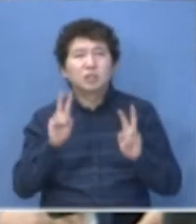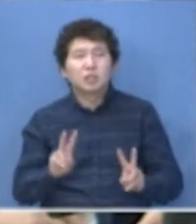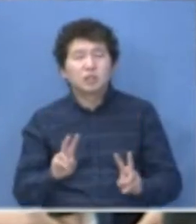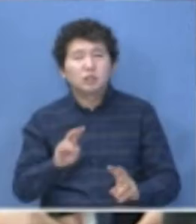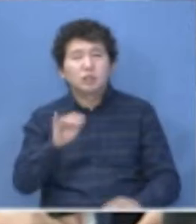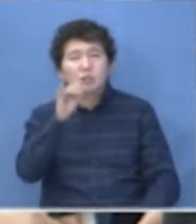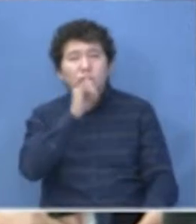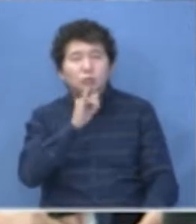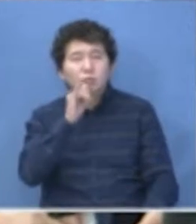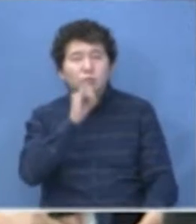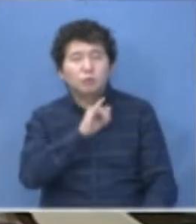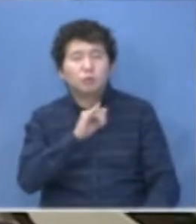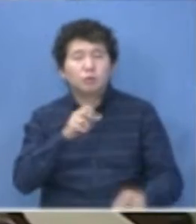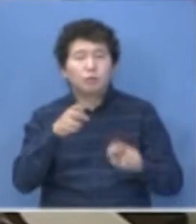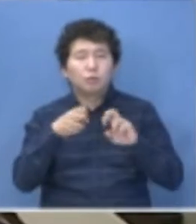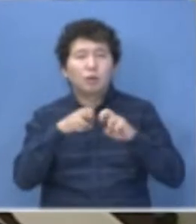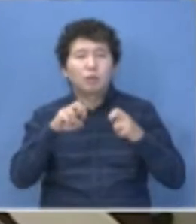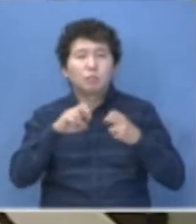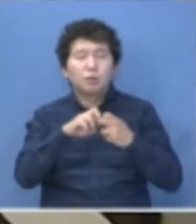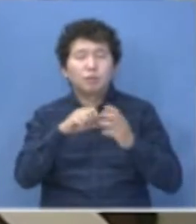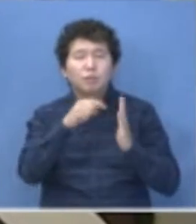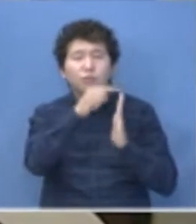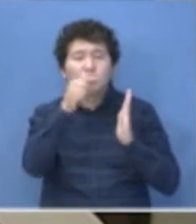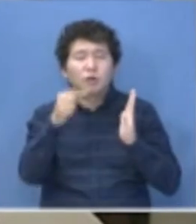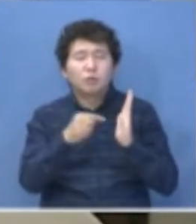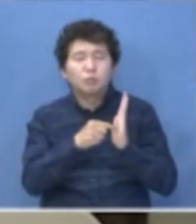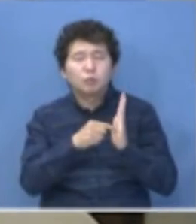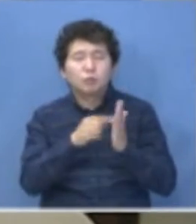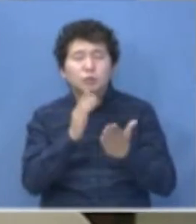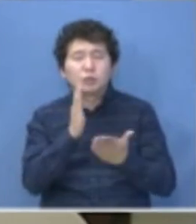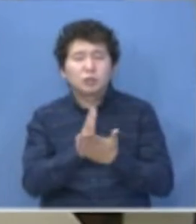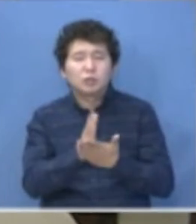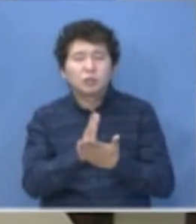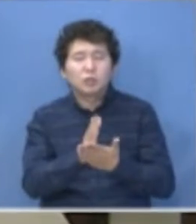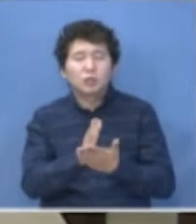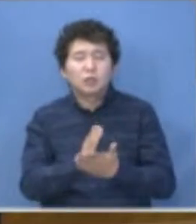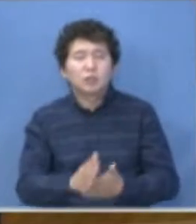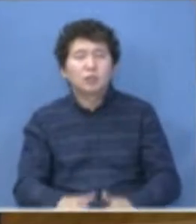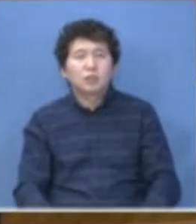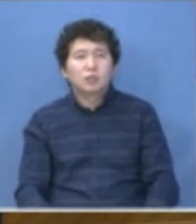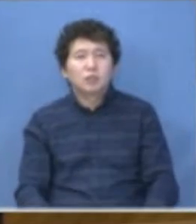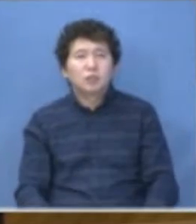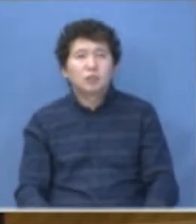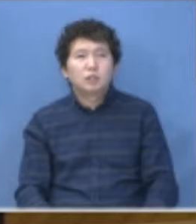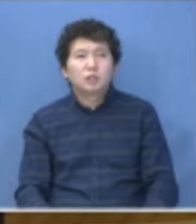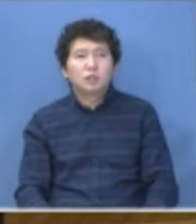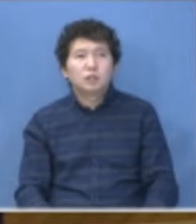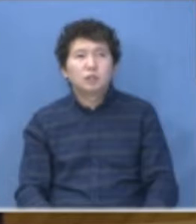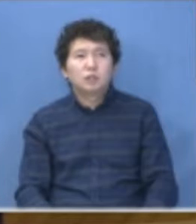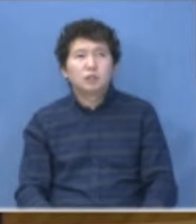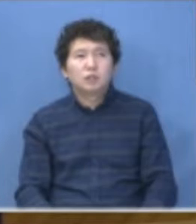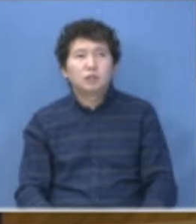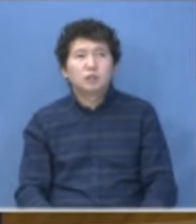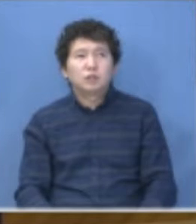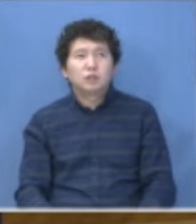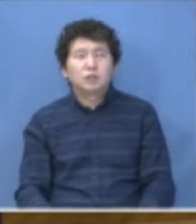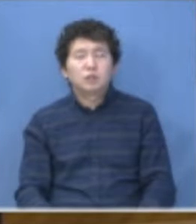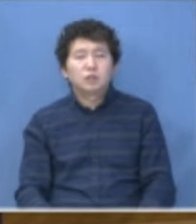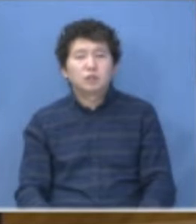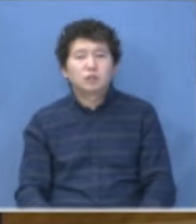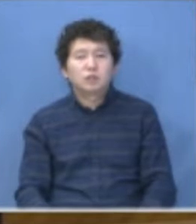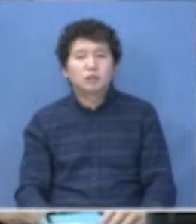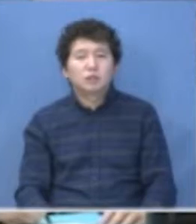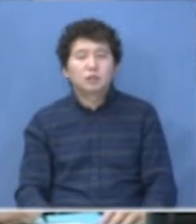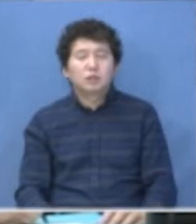факта, что проблемные вопросы в работе системы имеются. Так, число незастрахованных казахстанцев довольно внушительно, а это